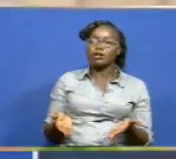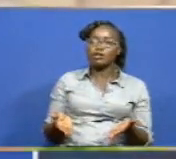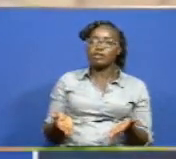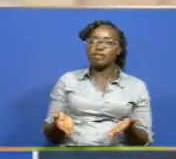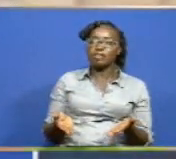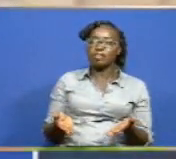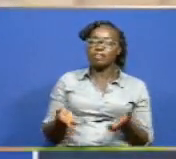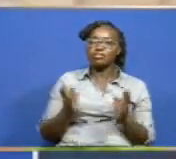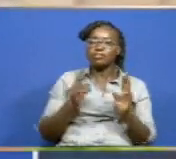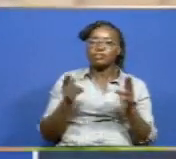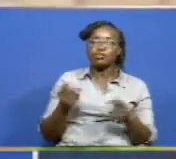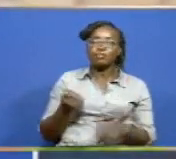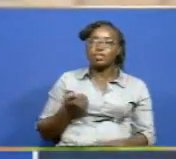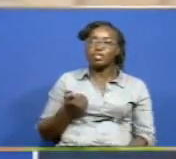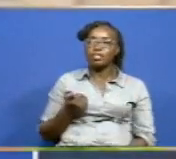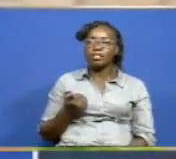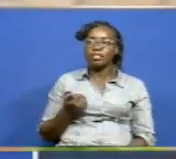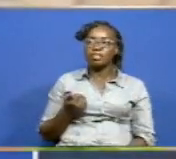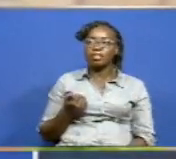Msichana wa kawaida.